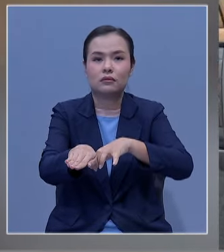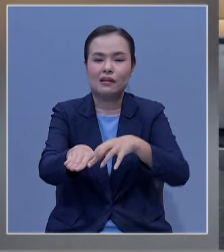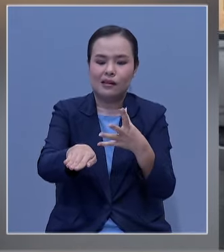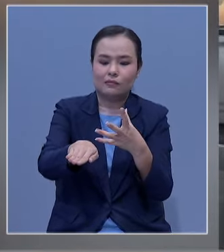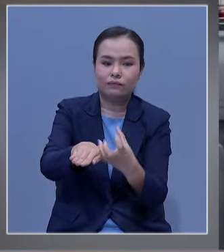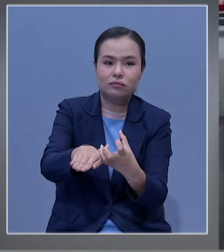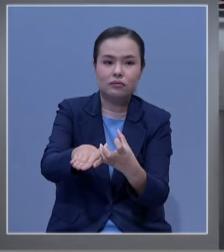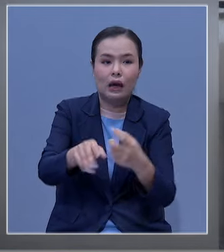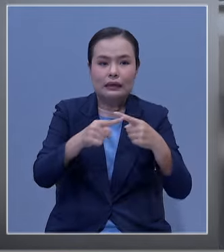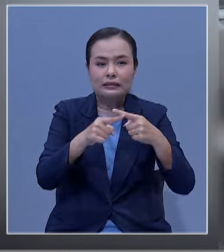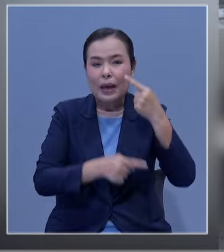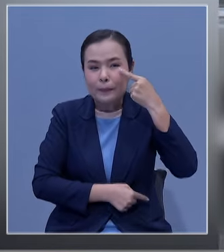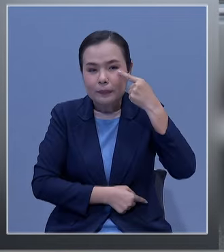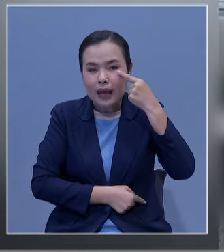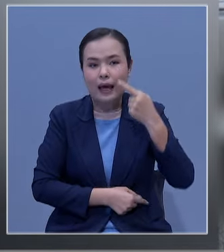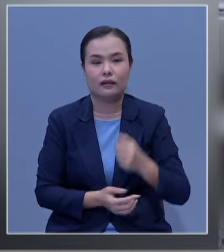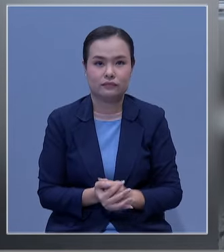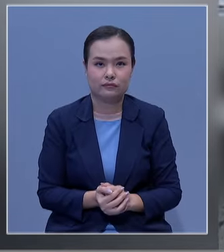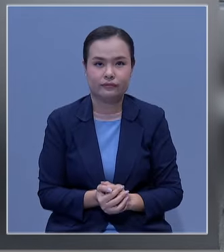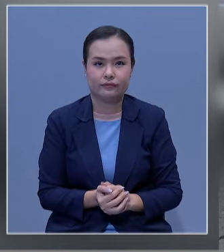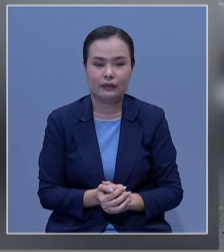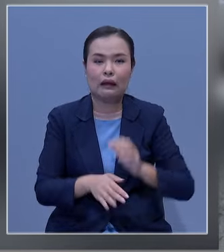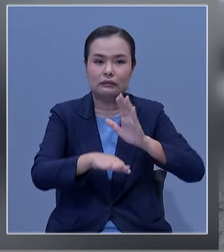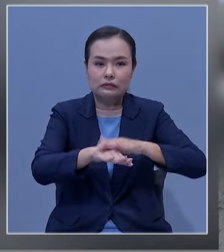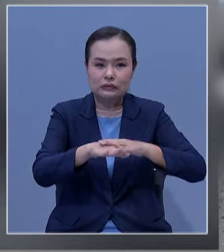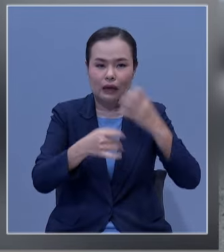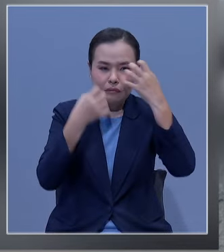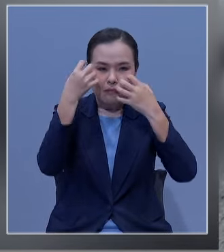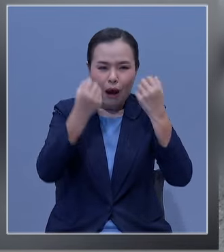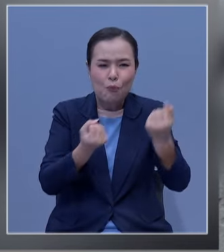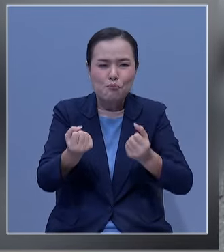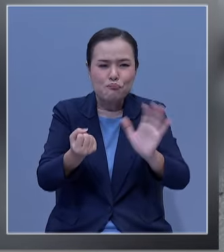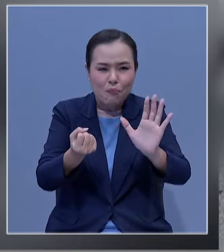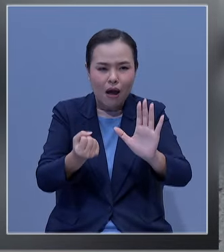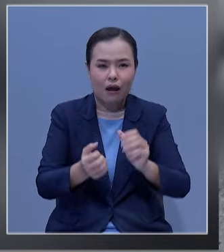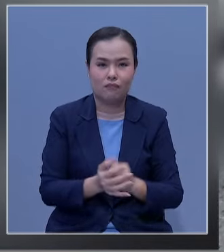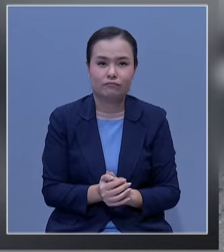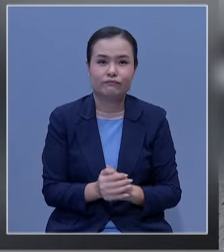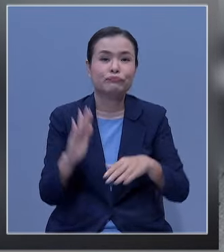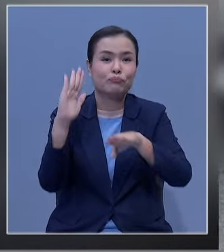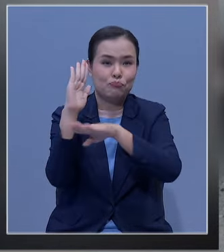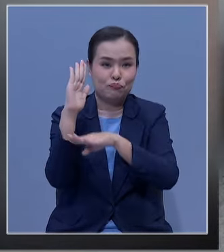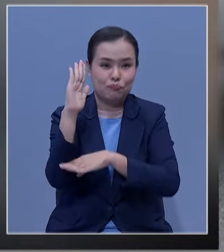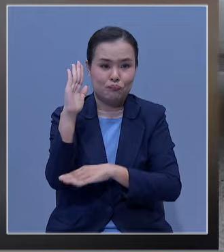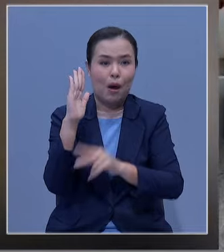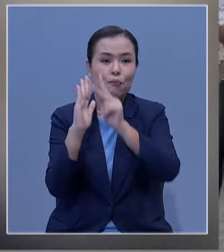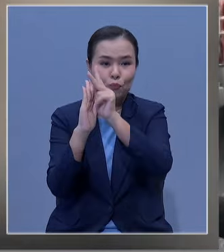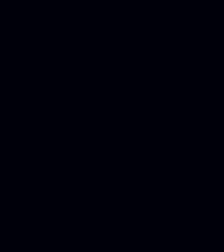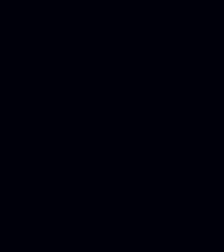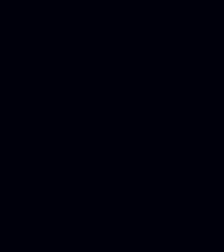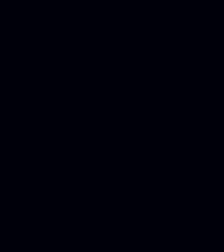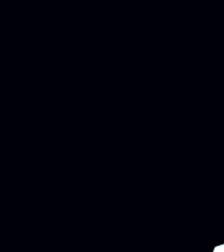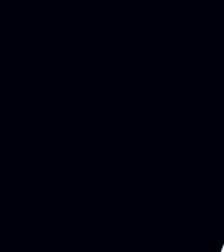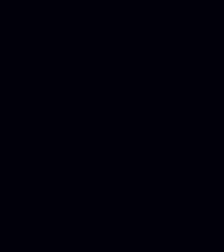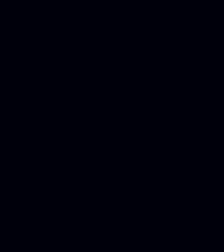ายตัวเองก็ได้รับบาดเจ็บนะฮะเนี่ยเป็นอุทาหรณ์ว่าเมาไม่ควรขับจริงๆนะครับว่าไปตามกระบวนการทางกฎหมายต่อไปนะครับ